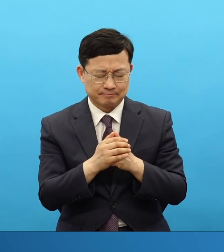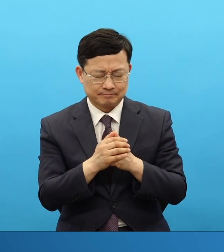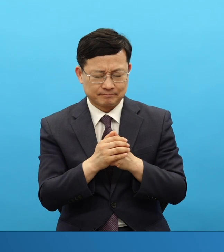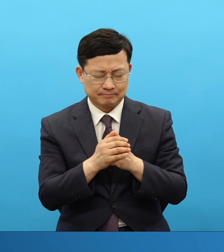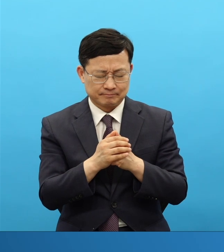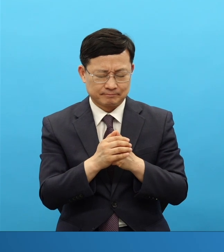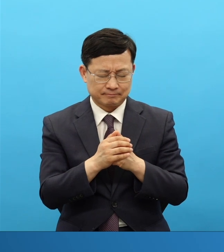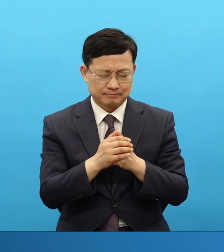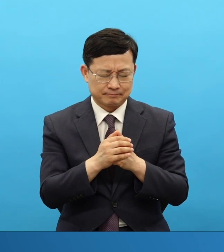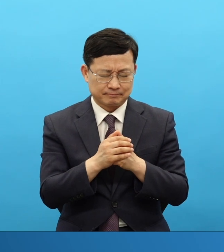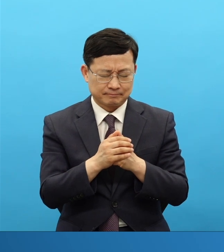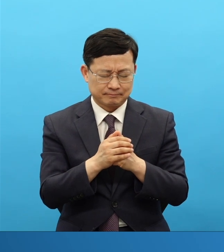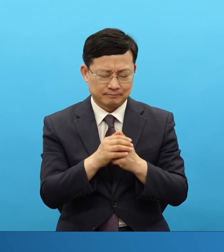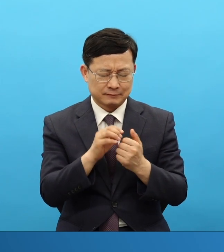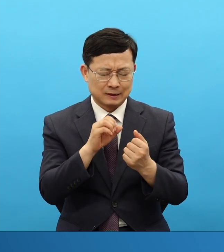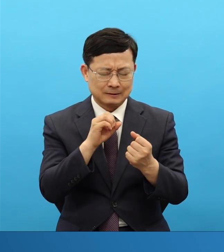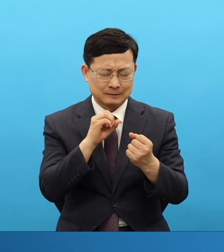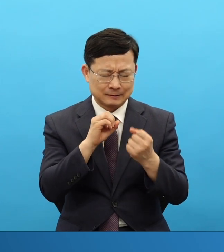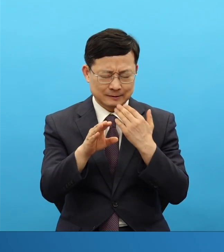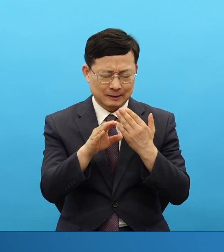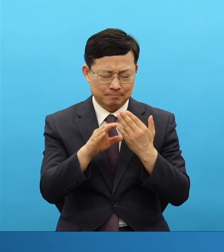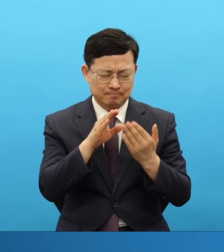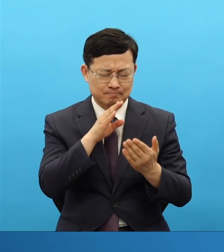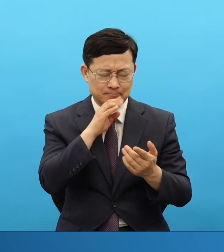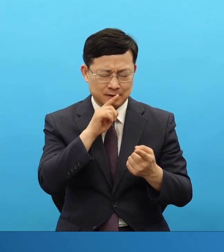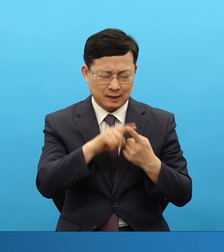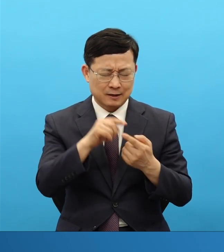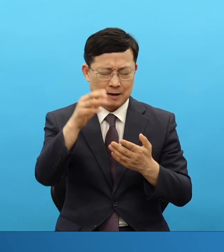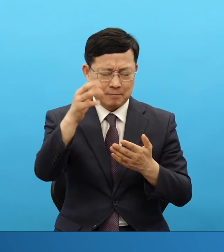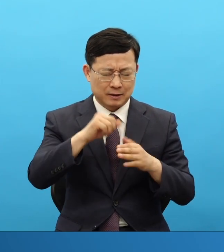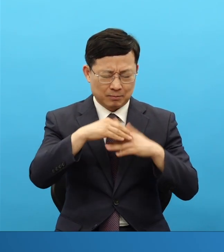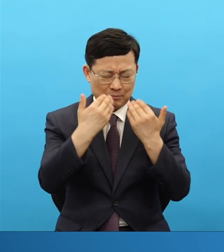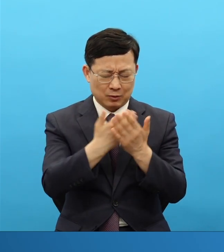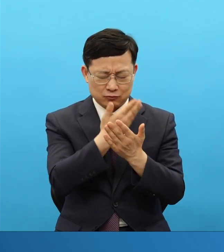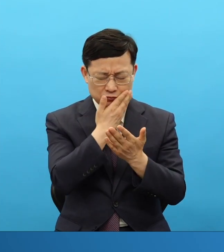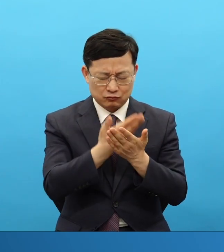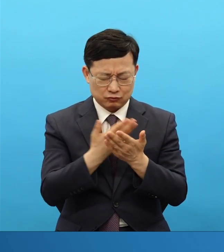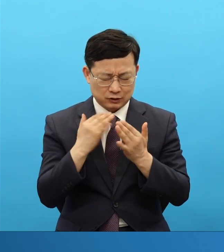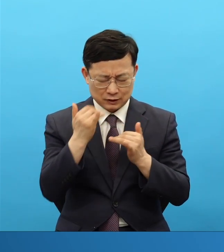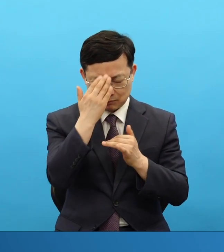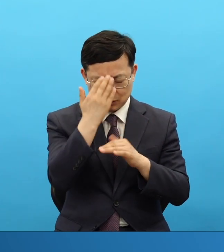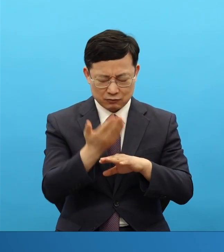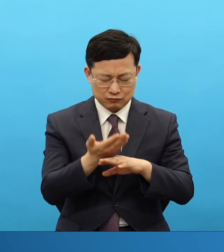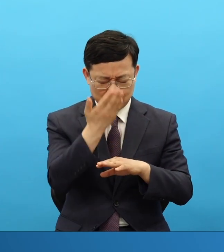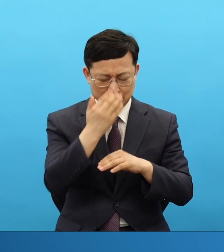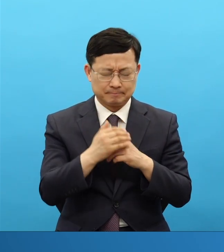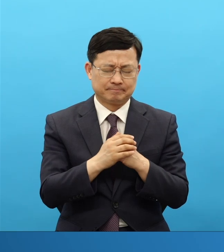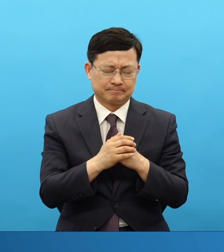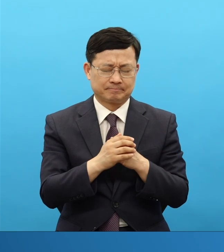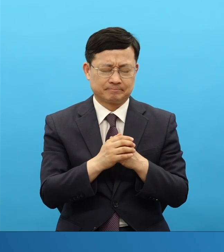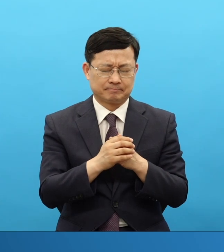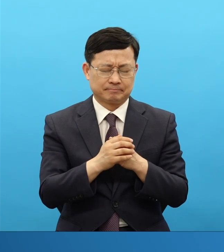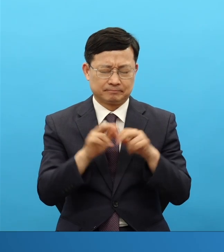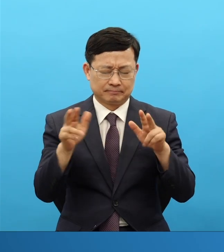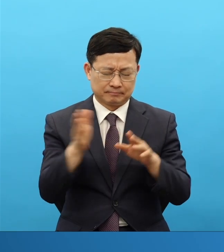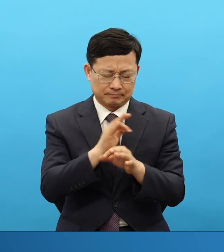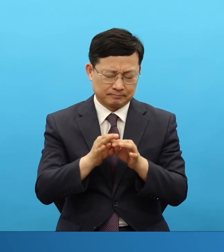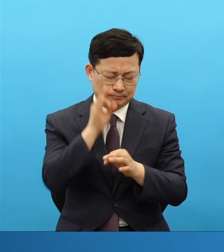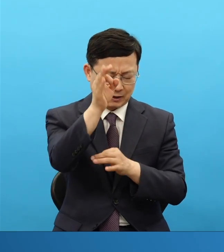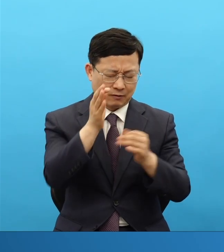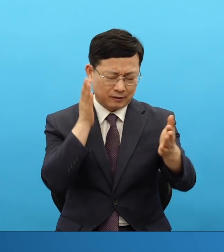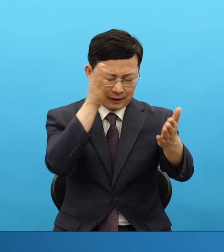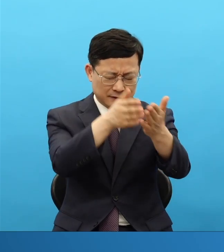world, 응답을 당연히 누릴 우리 모든 중직자들 upon 위해 all our church offers who will rightfully enjoy and receive 지금부터 answers.